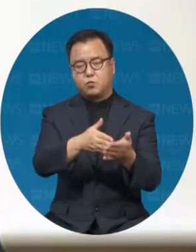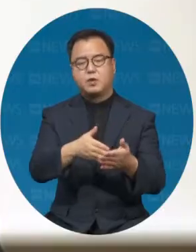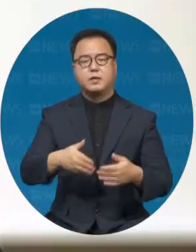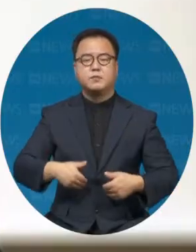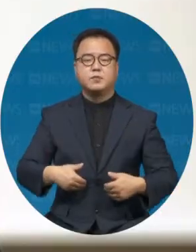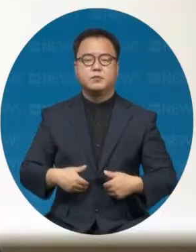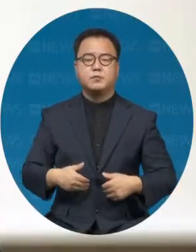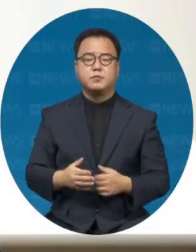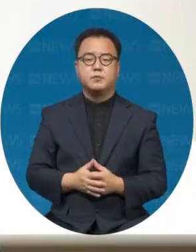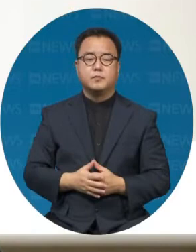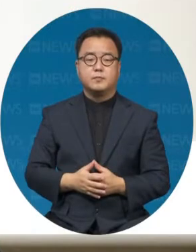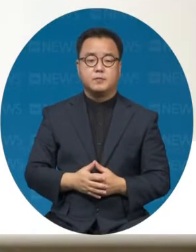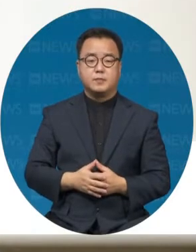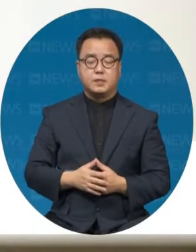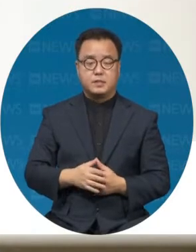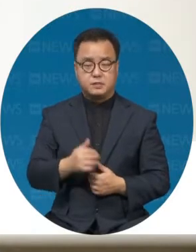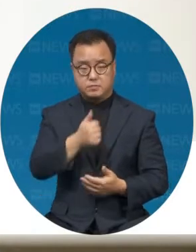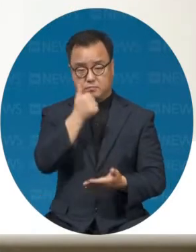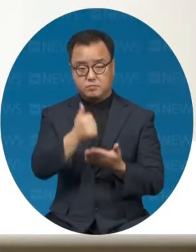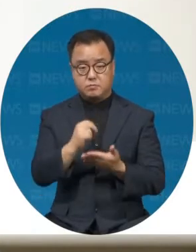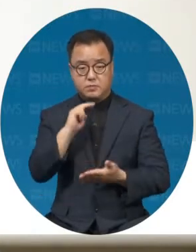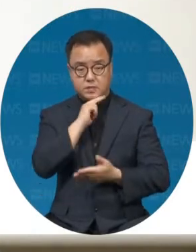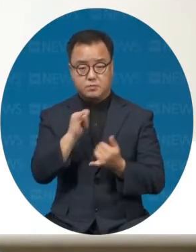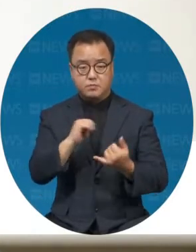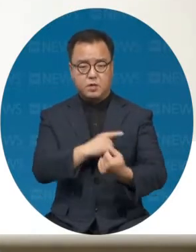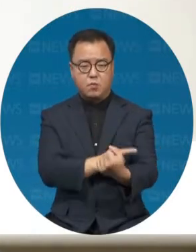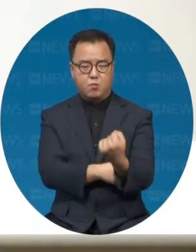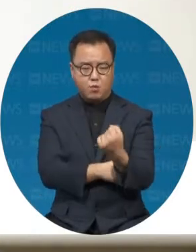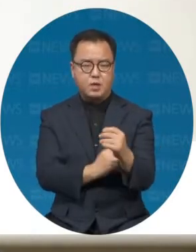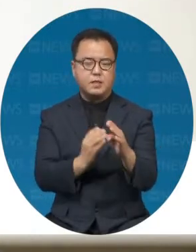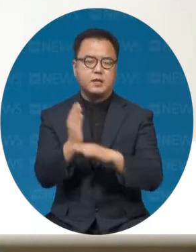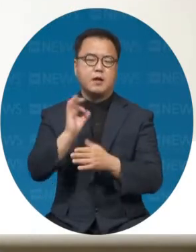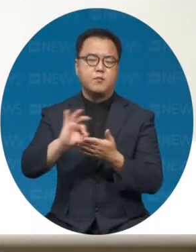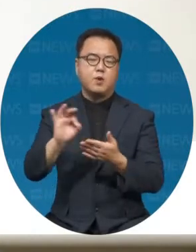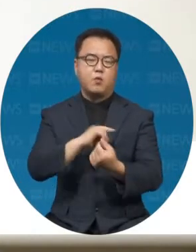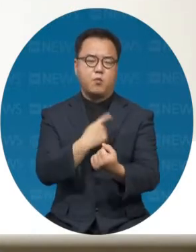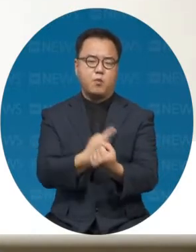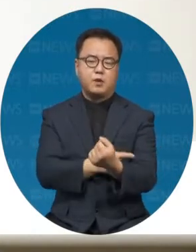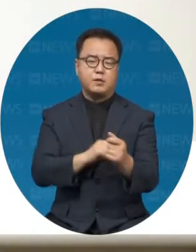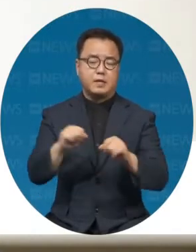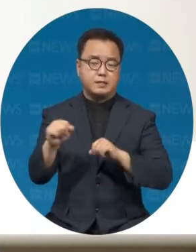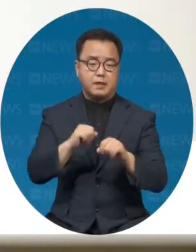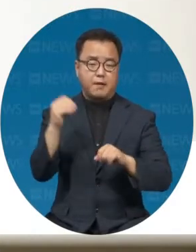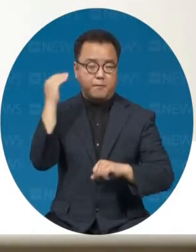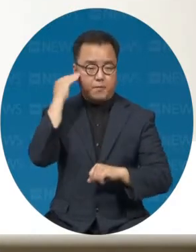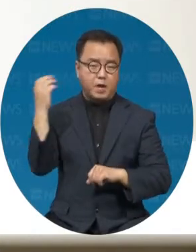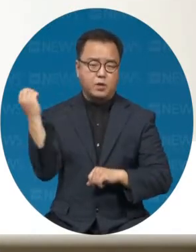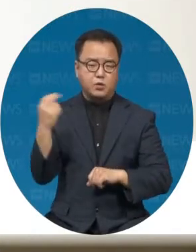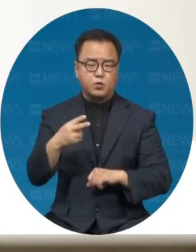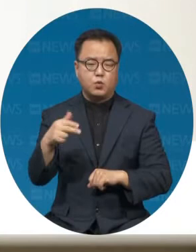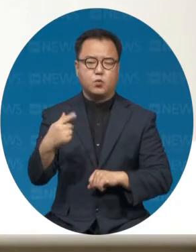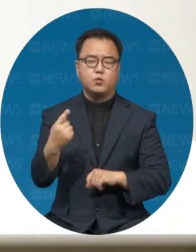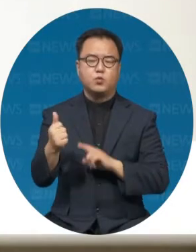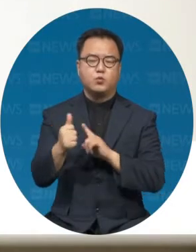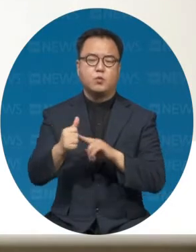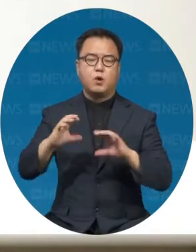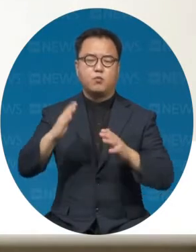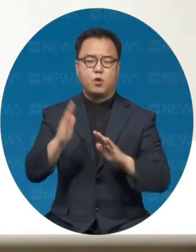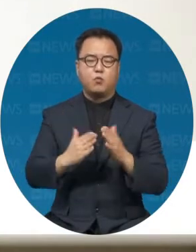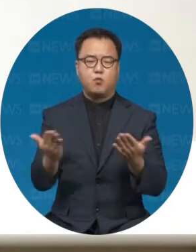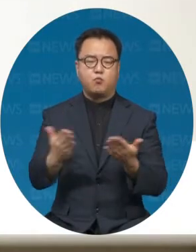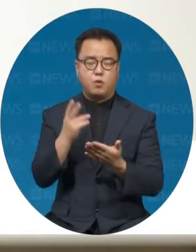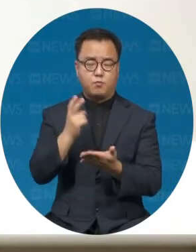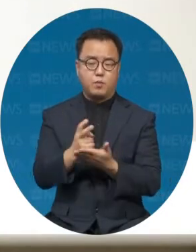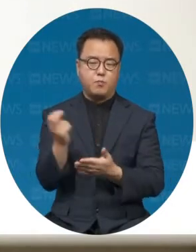피해자들의 직권남용 권리행사 방의 이점과 그리고 피해자 조연의 국가공무원법 위반 의 점을